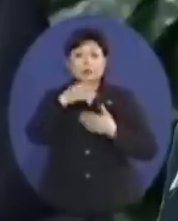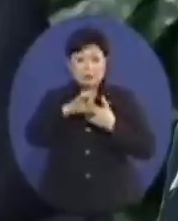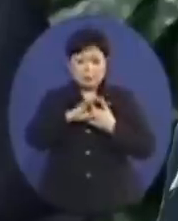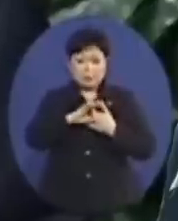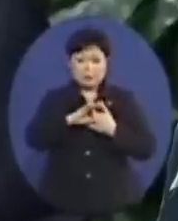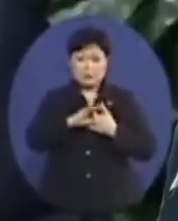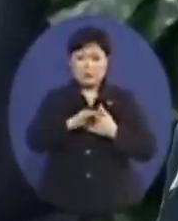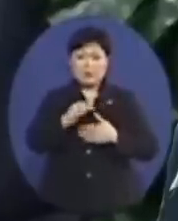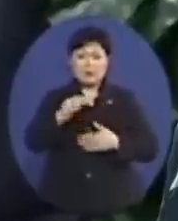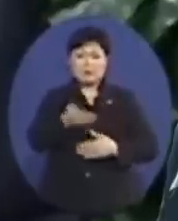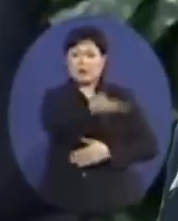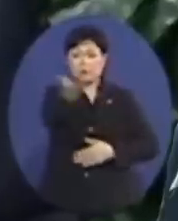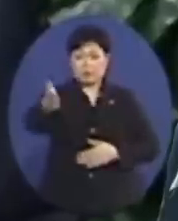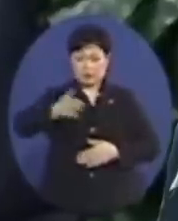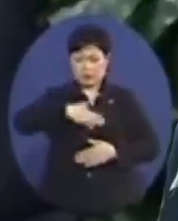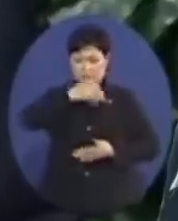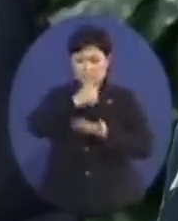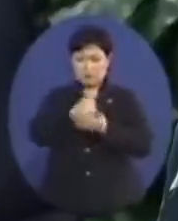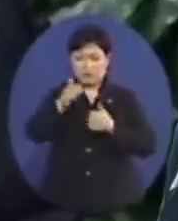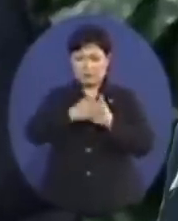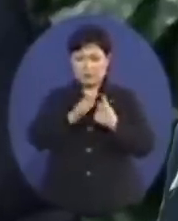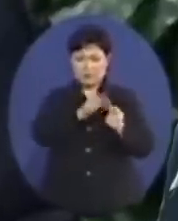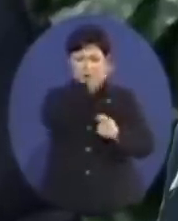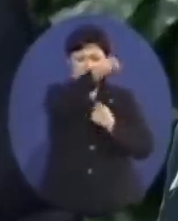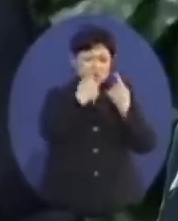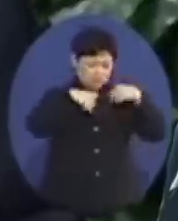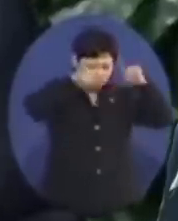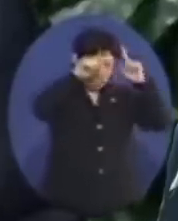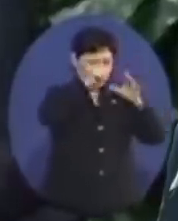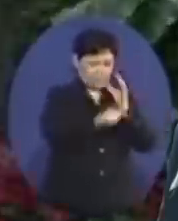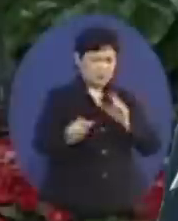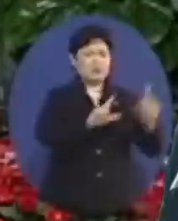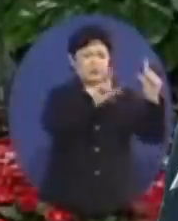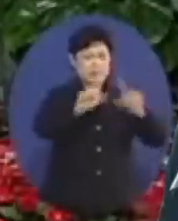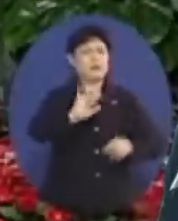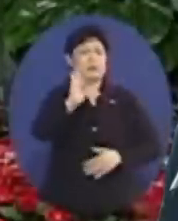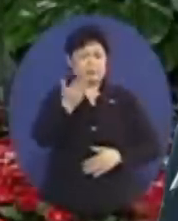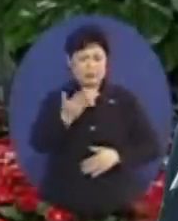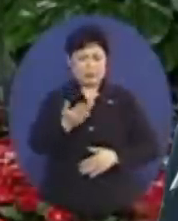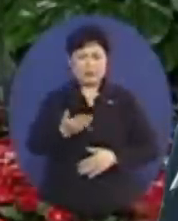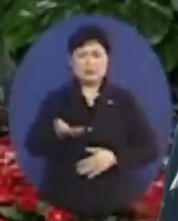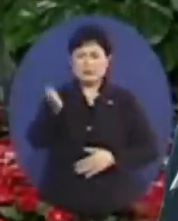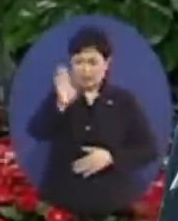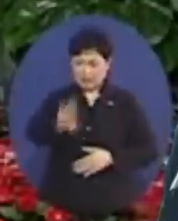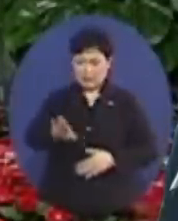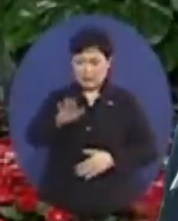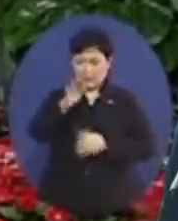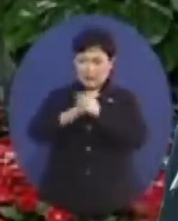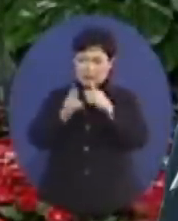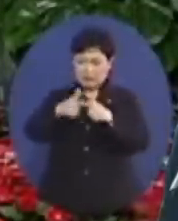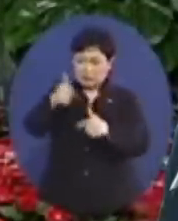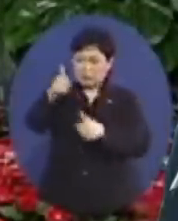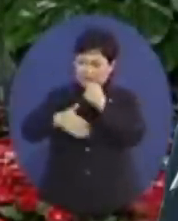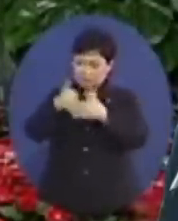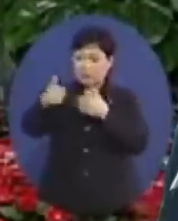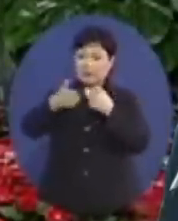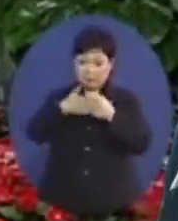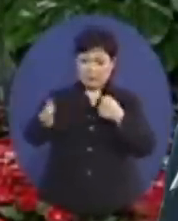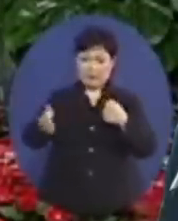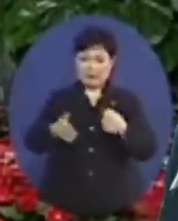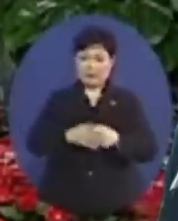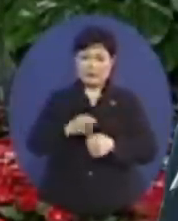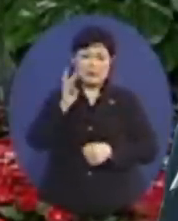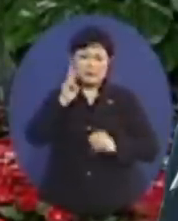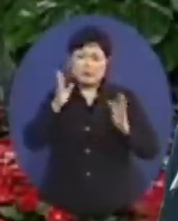다 영원히 지옥에 가서 살아야 되는 것입니다. 예수님은 하나님이시기 때문에